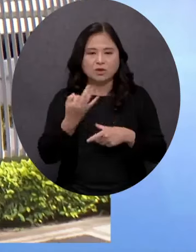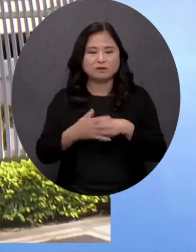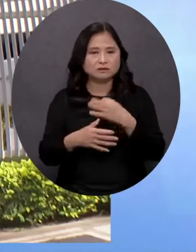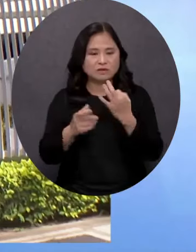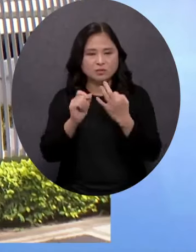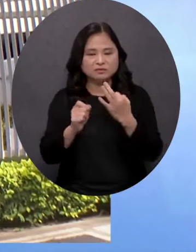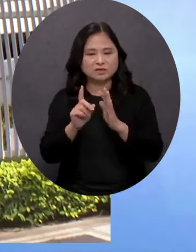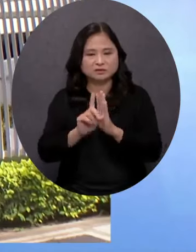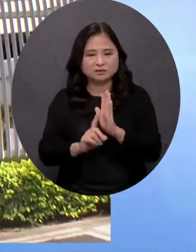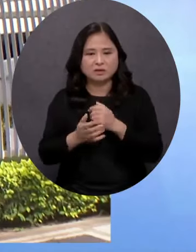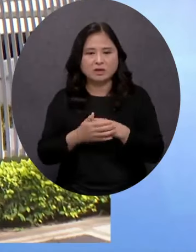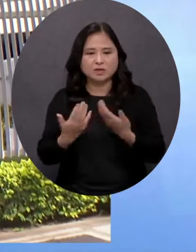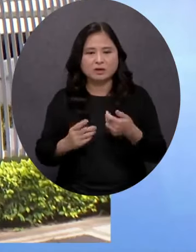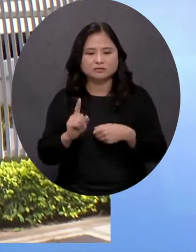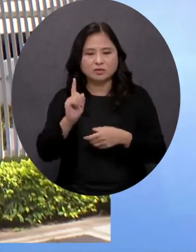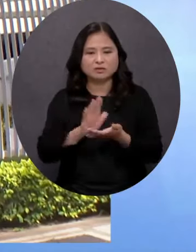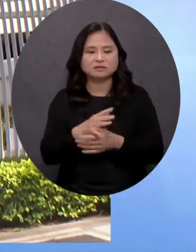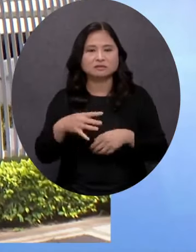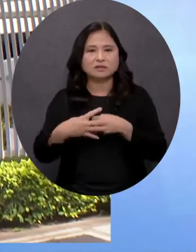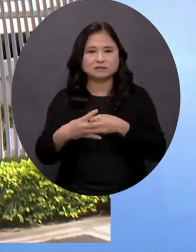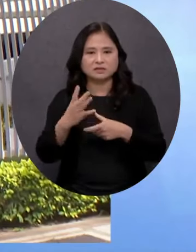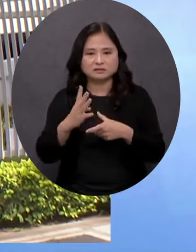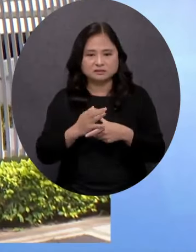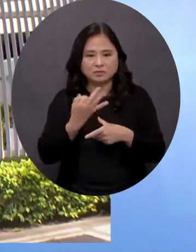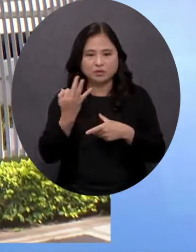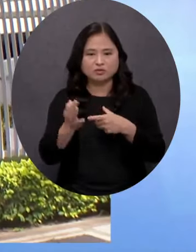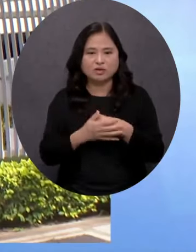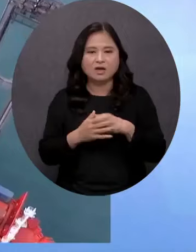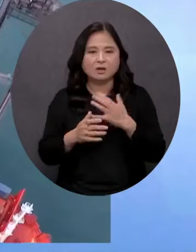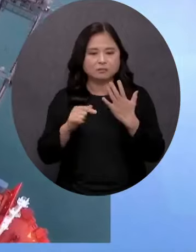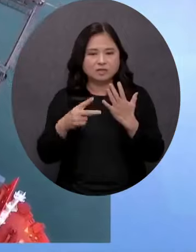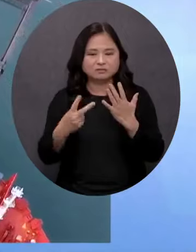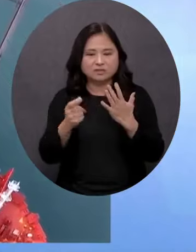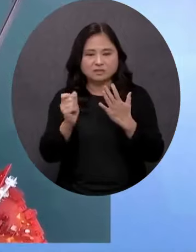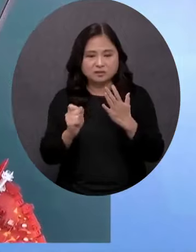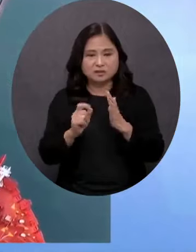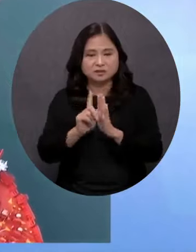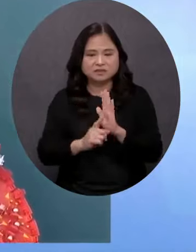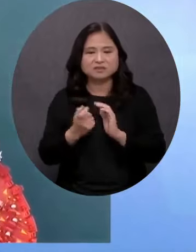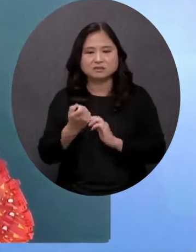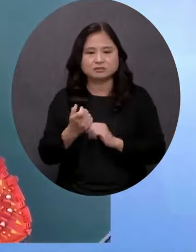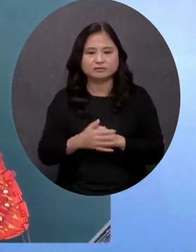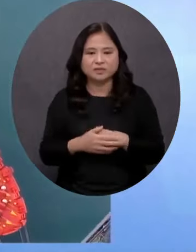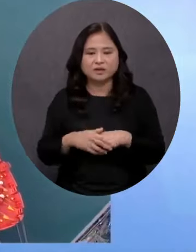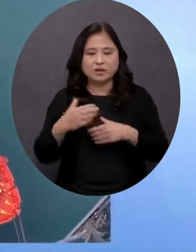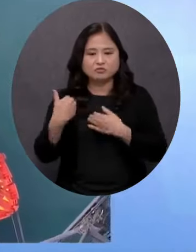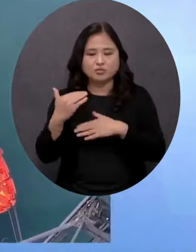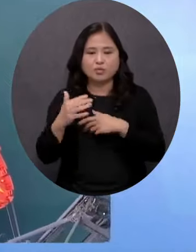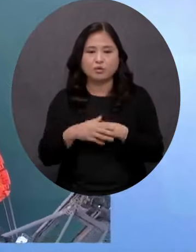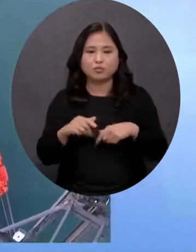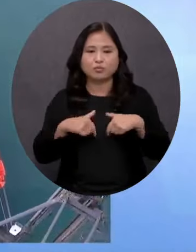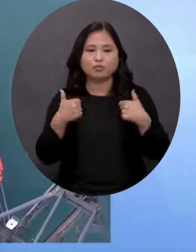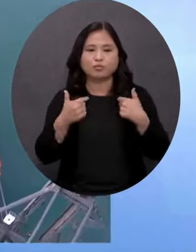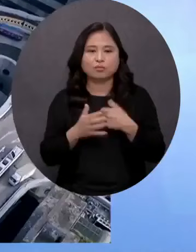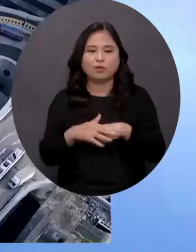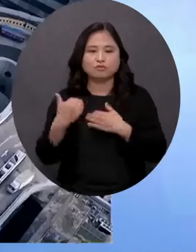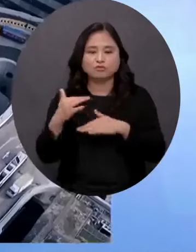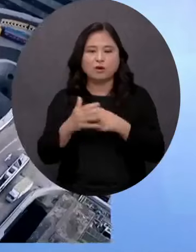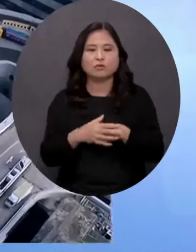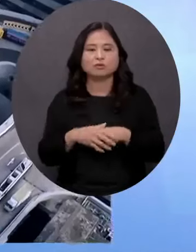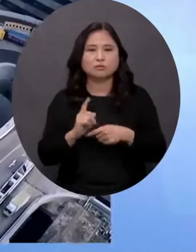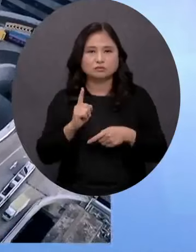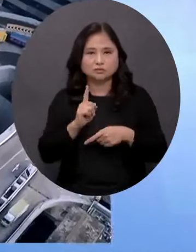幅，比去年第四季跌 5.2% 少。出口表现就有惊喜，货品出口总额同去年